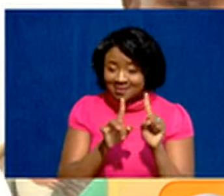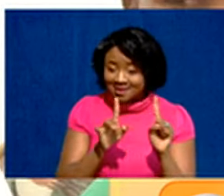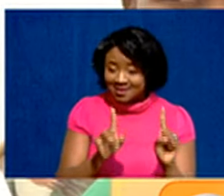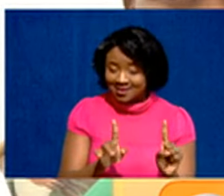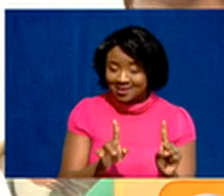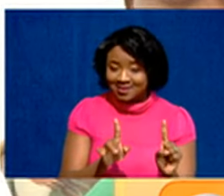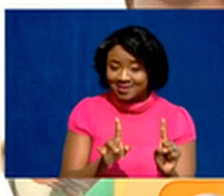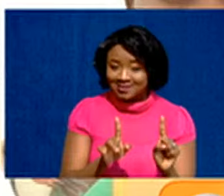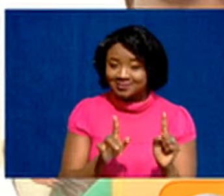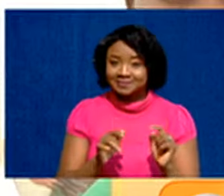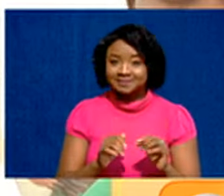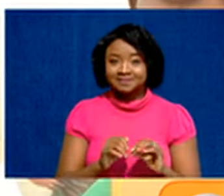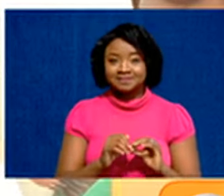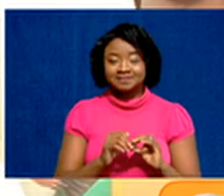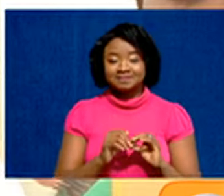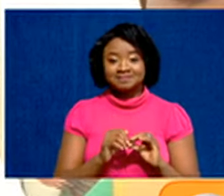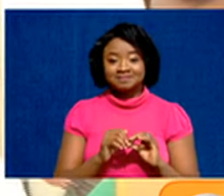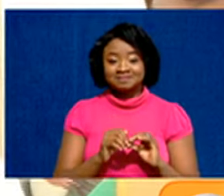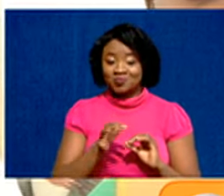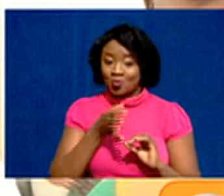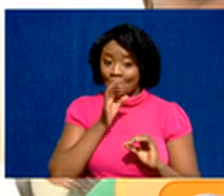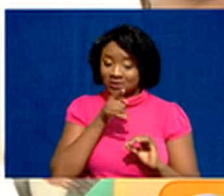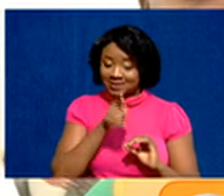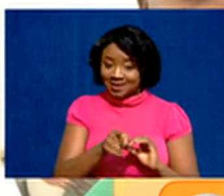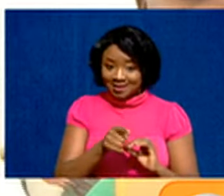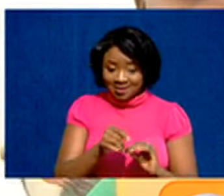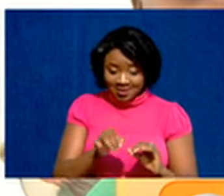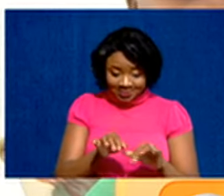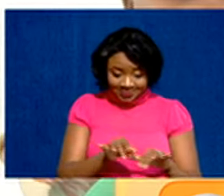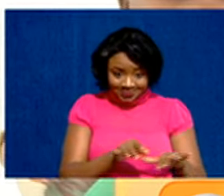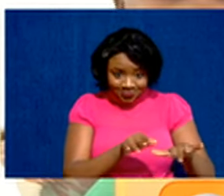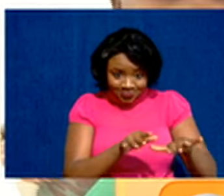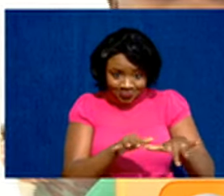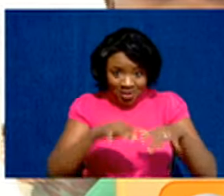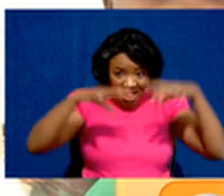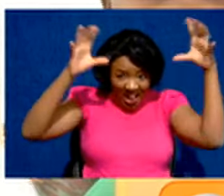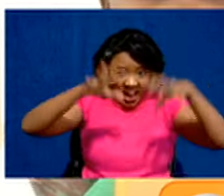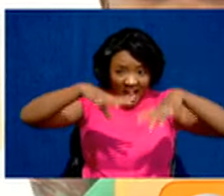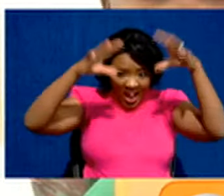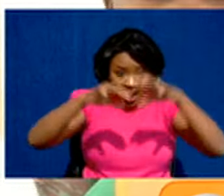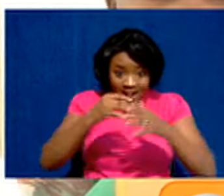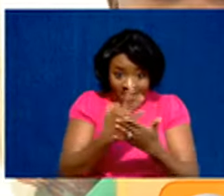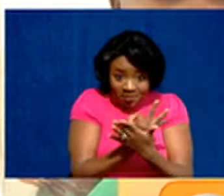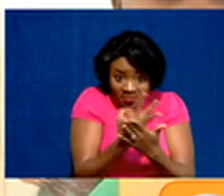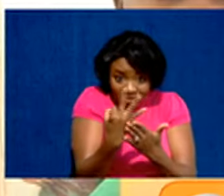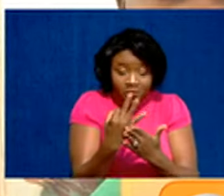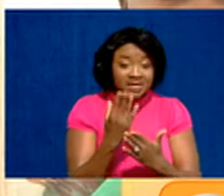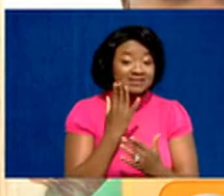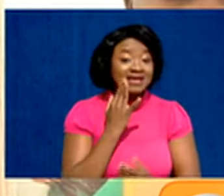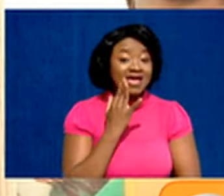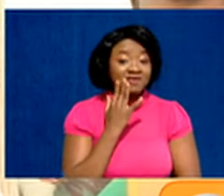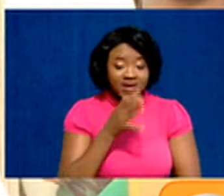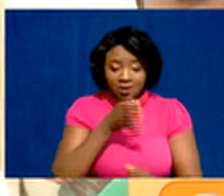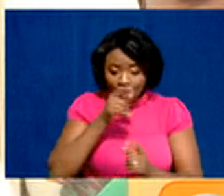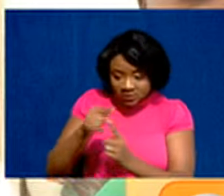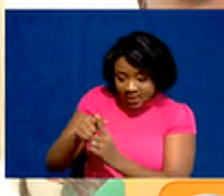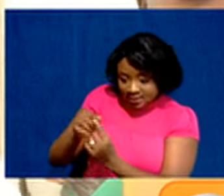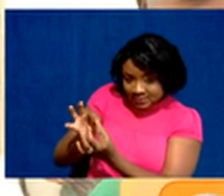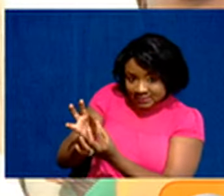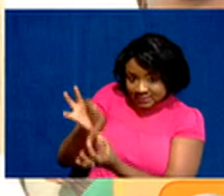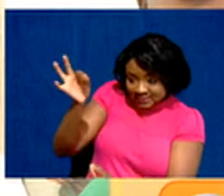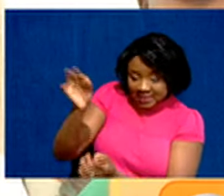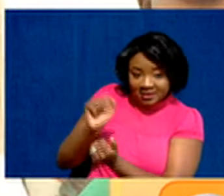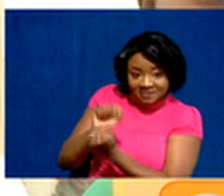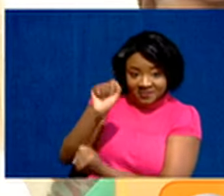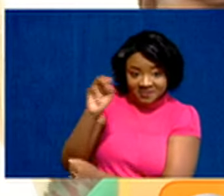itakuwa ni kwamba yale maji ikiendelea kunyesha kwa zaidi ya wiki tatu kila siku, hiyo maji inaweza sasa